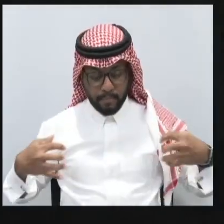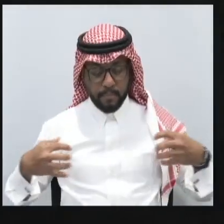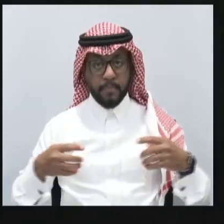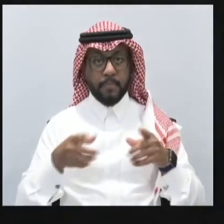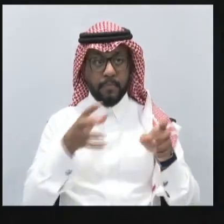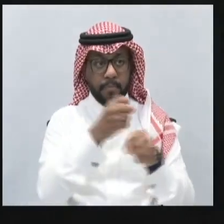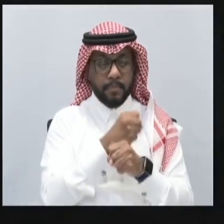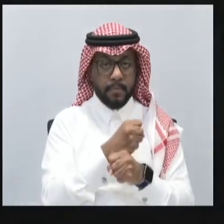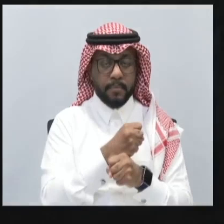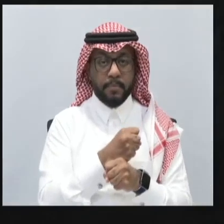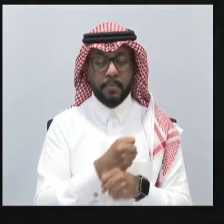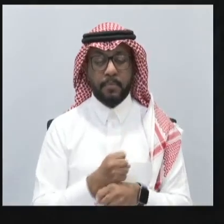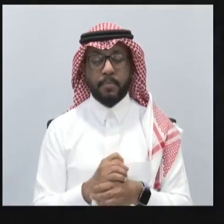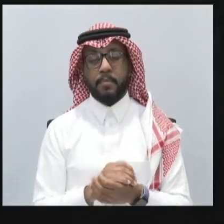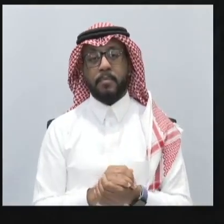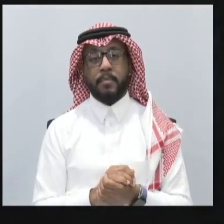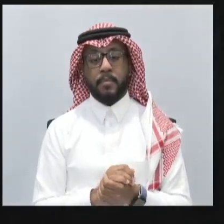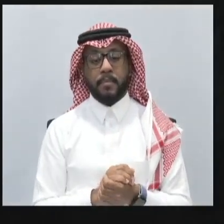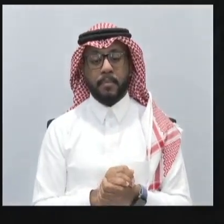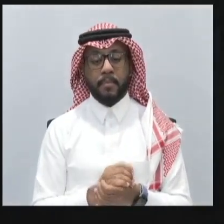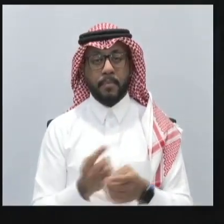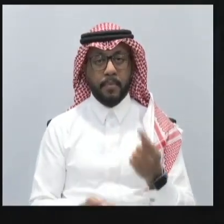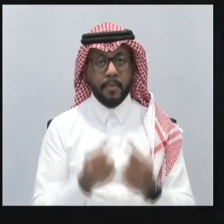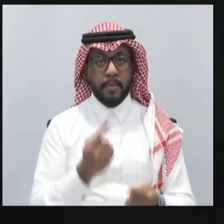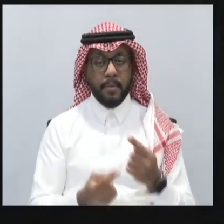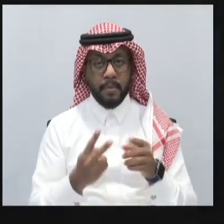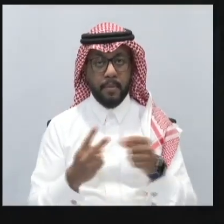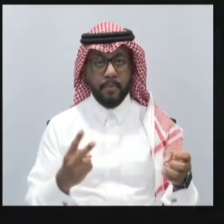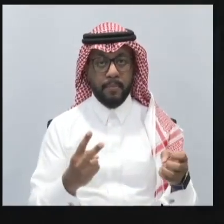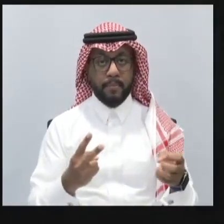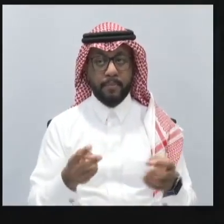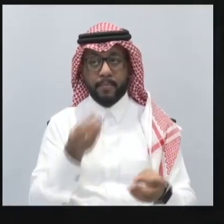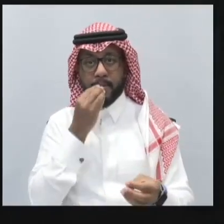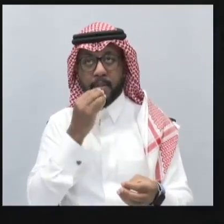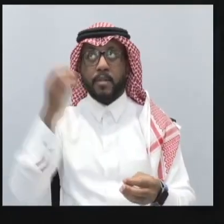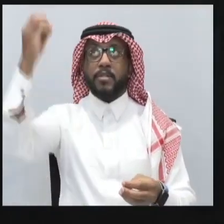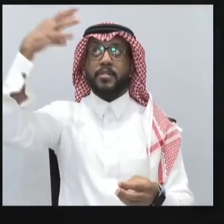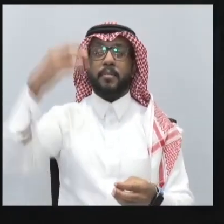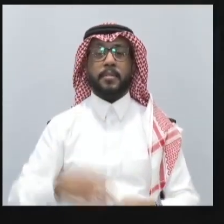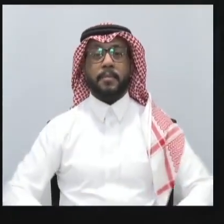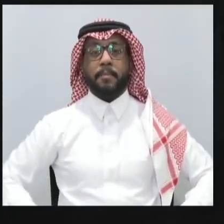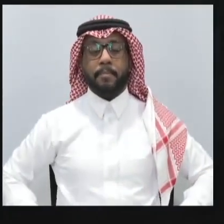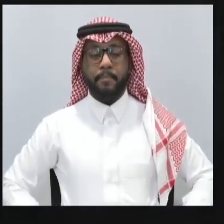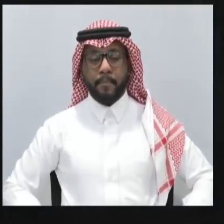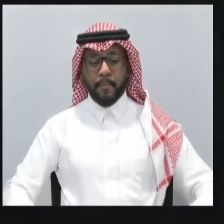على النبات في غذائه والنبات عشان يصنع الغذاء يحتاج لضوء